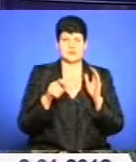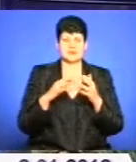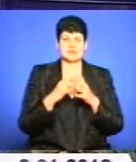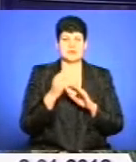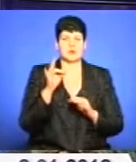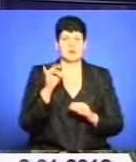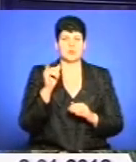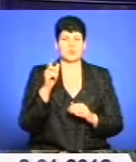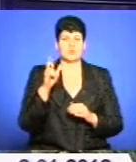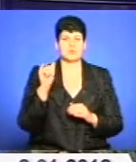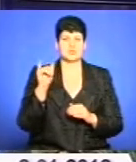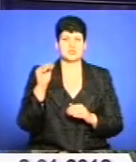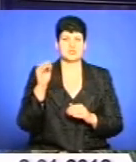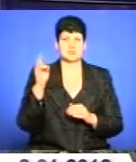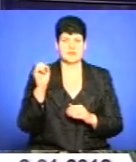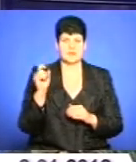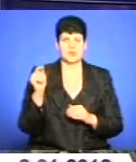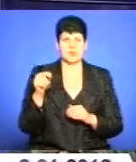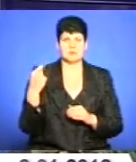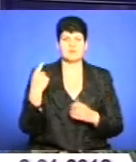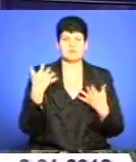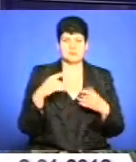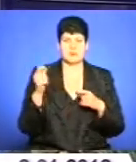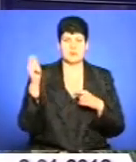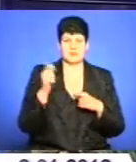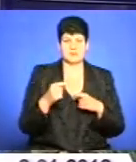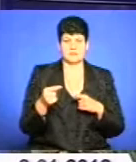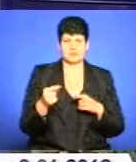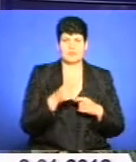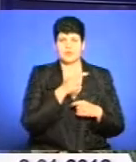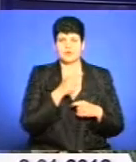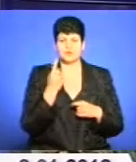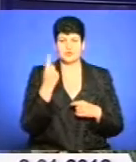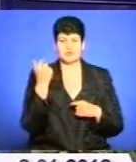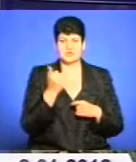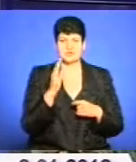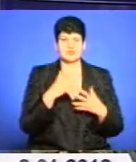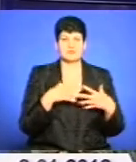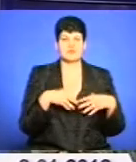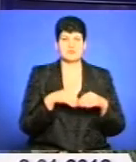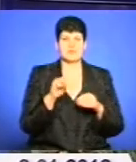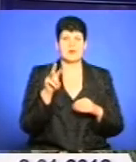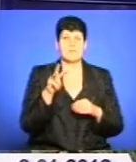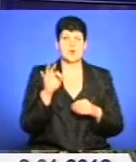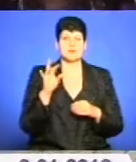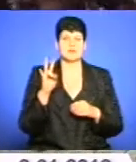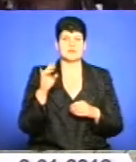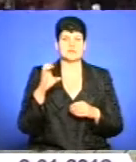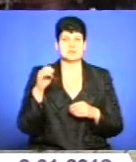що на Луганщині, вже приїхала у Тернопіль. Впродовж тижня діти мешкатимуть у сім'ях Монастириського району.